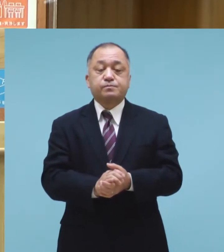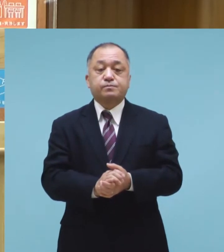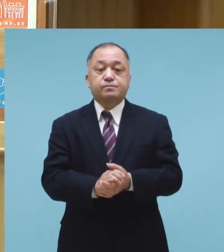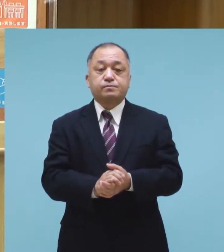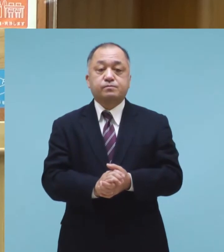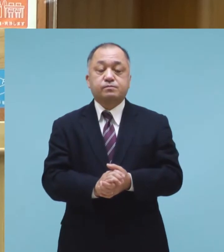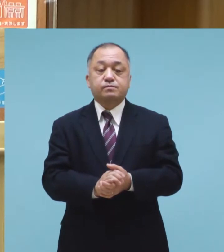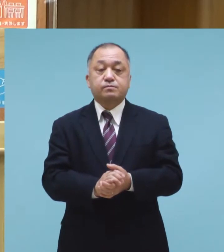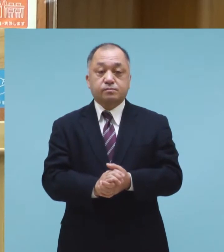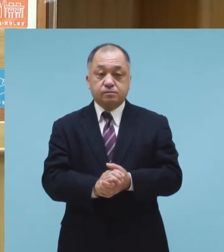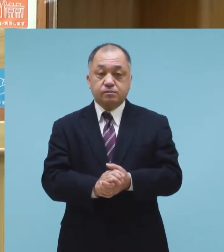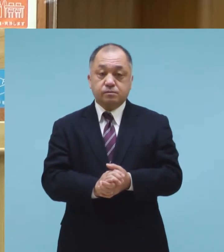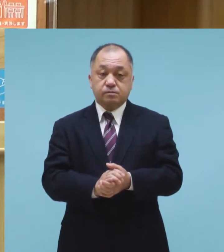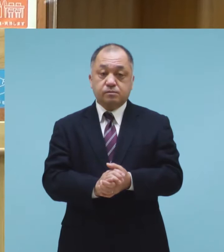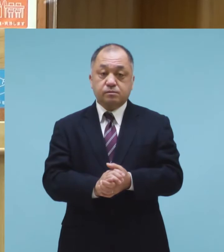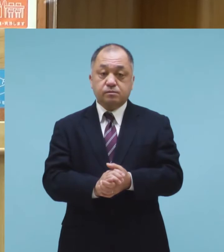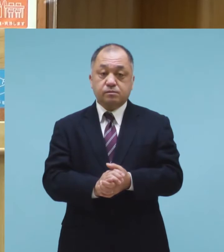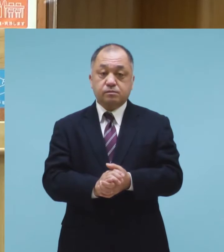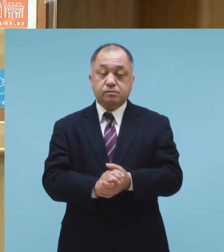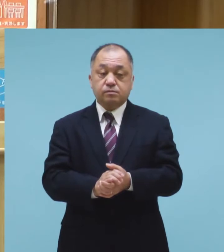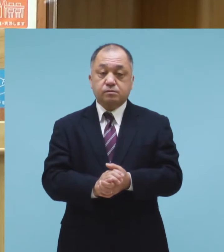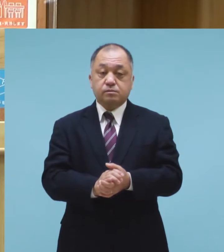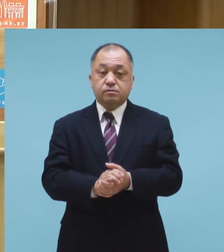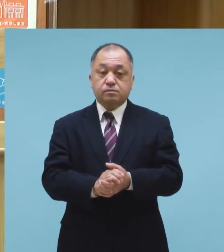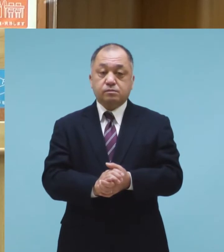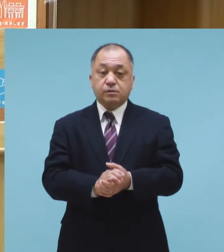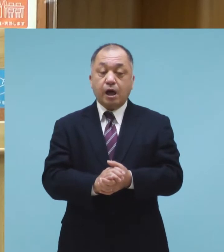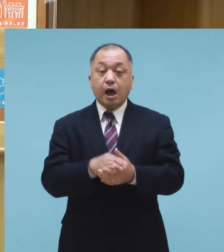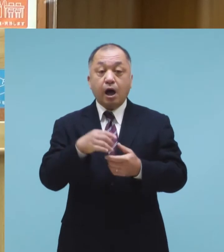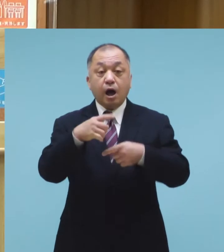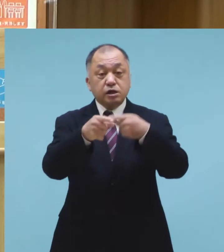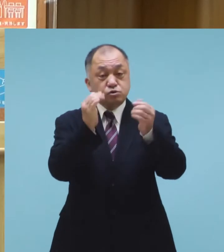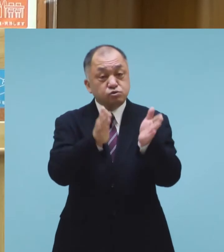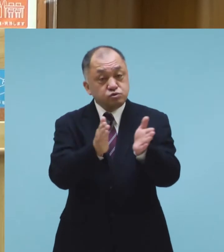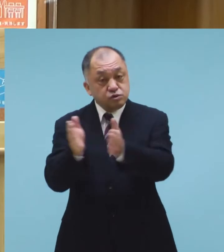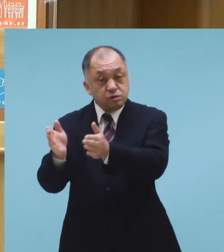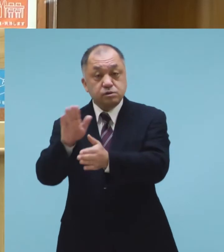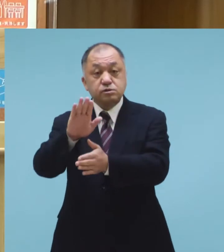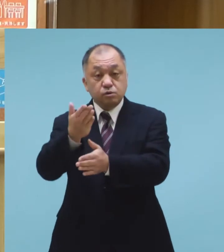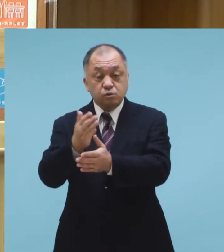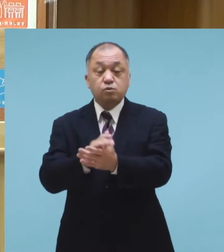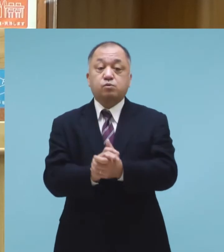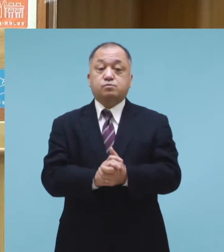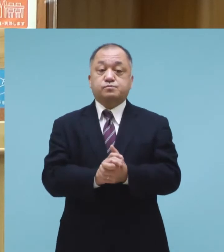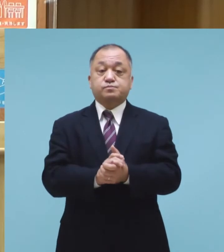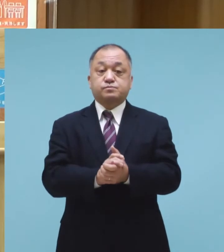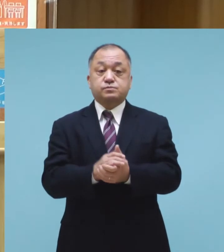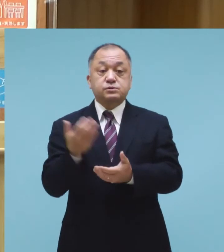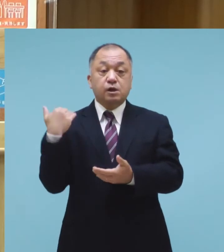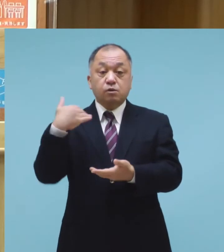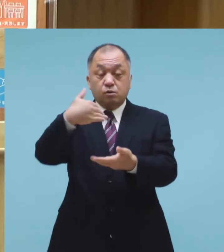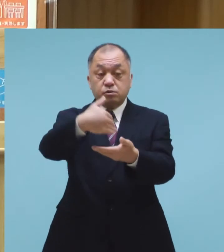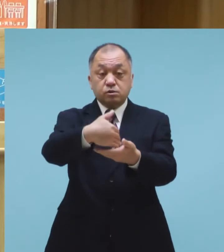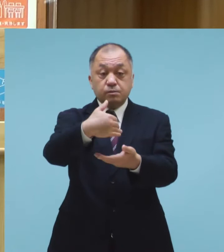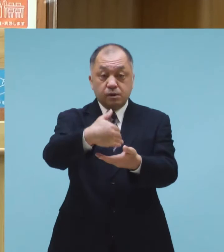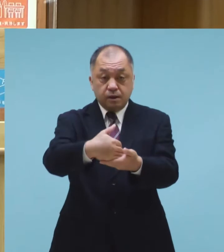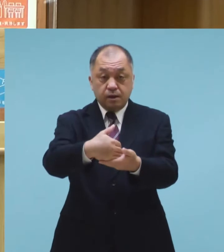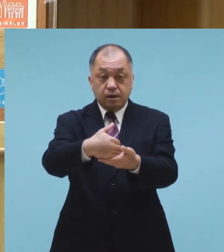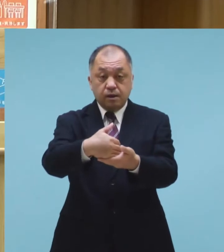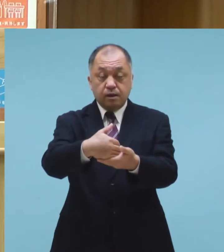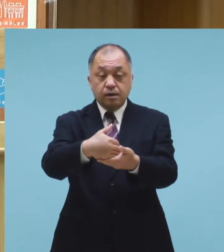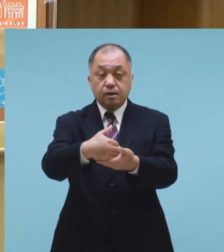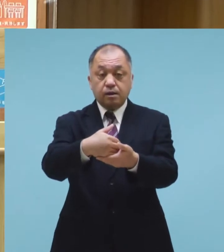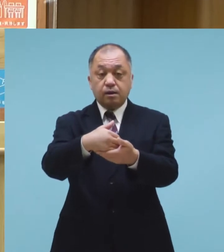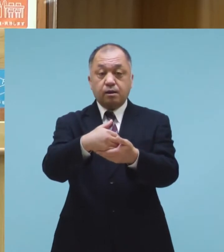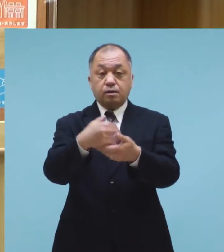それと、若干話題がずれるんですが、先ほどの説明で、道内全域